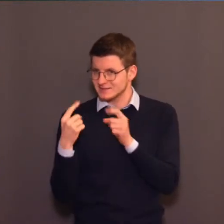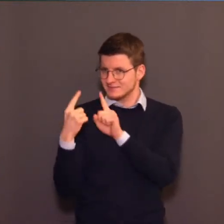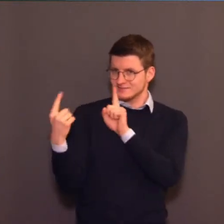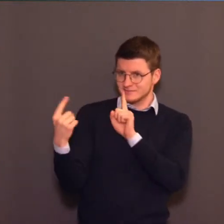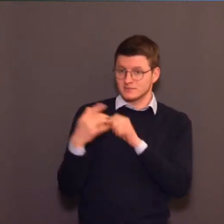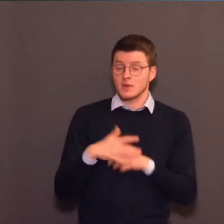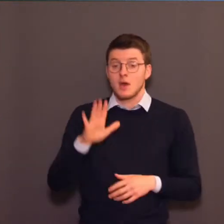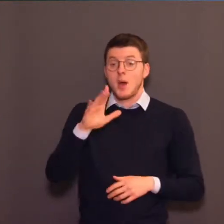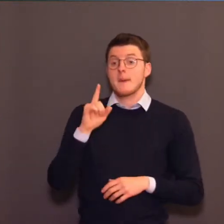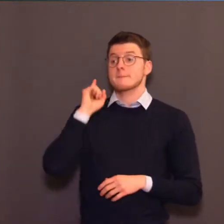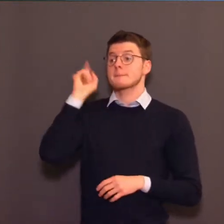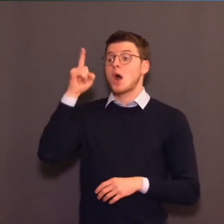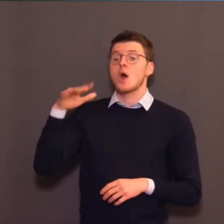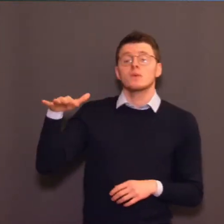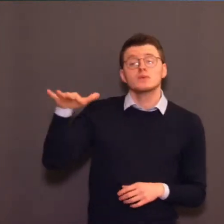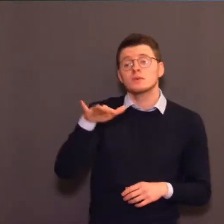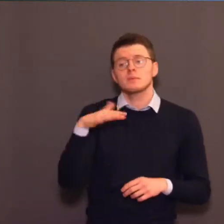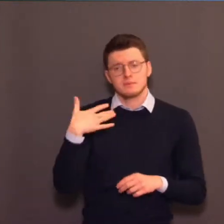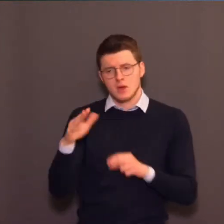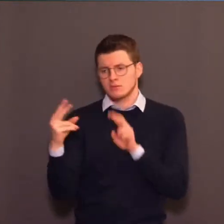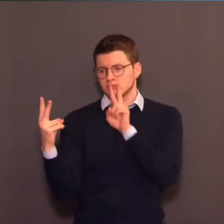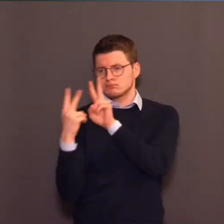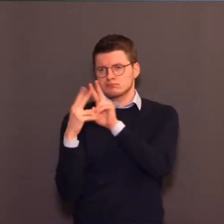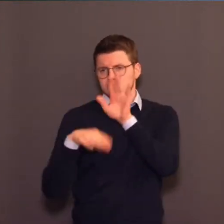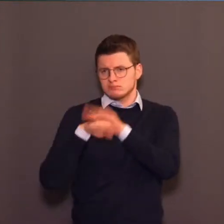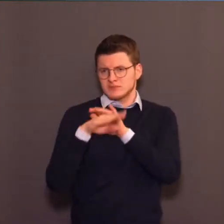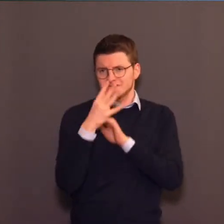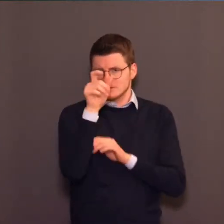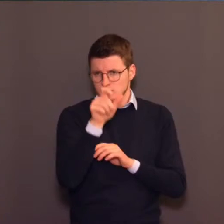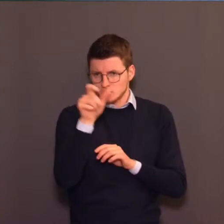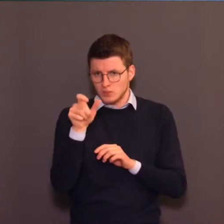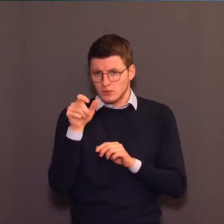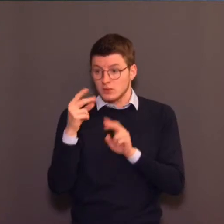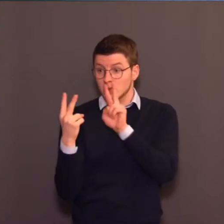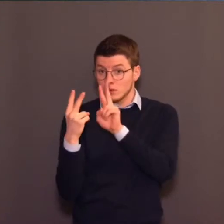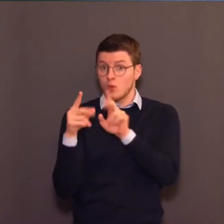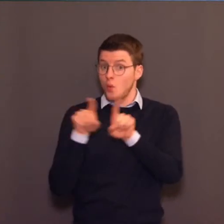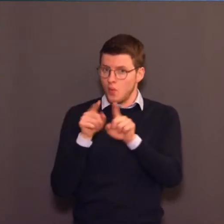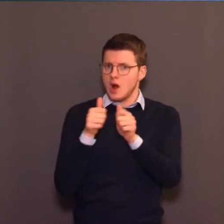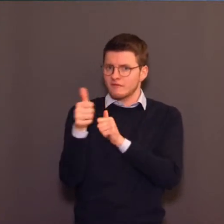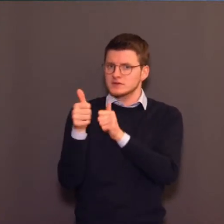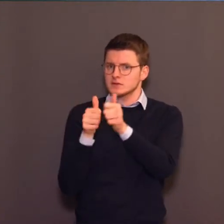met 4 personen en hou daarbij steeds afstand.